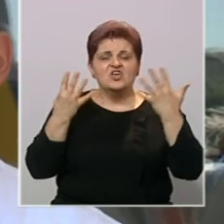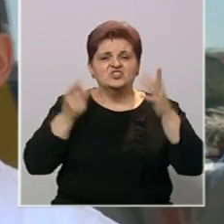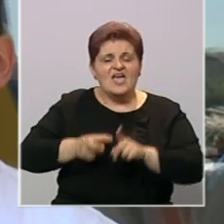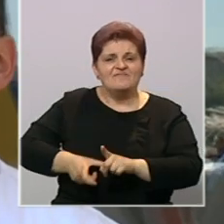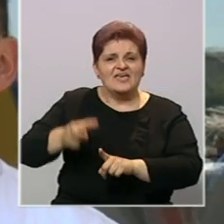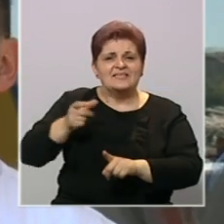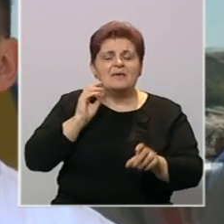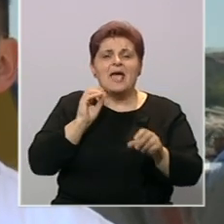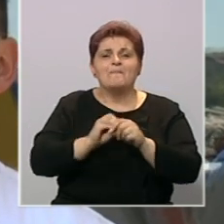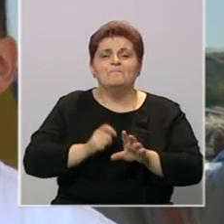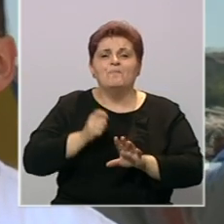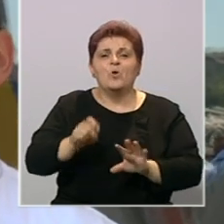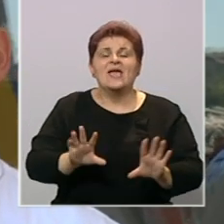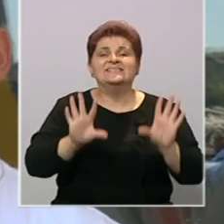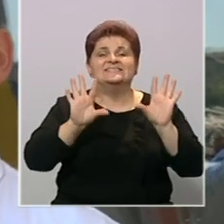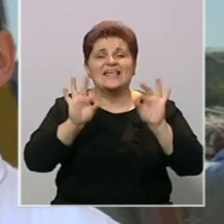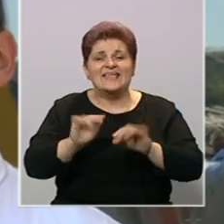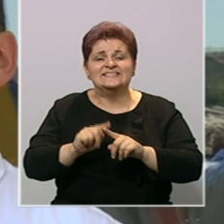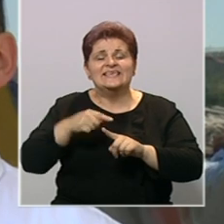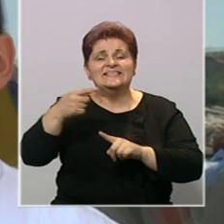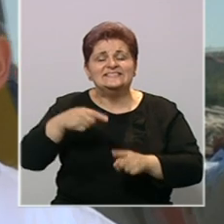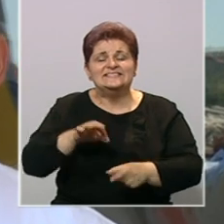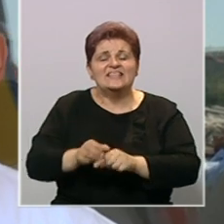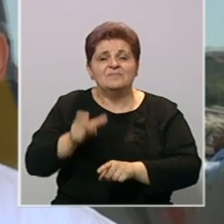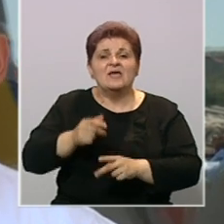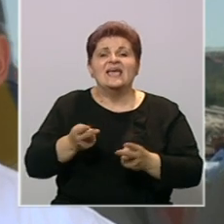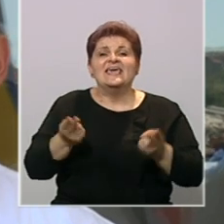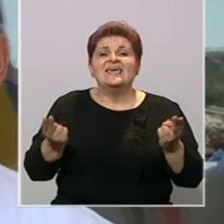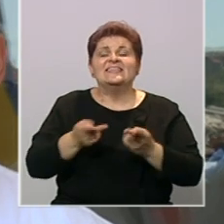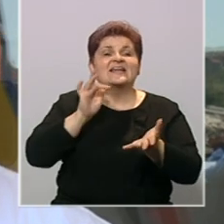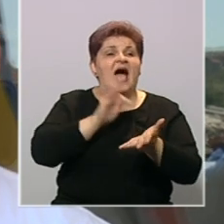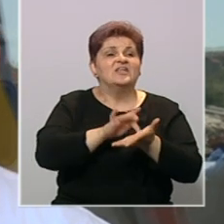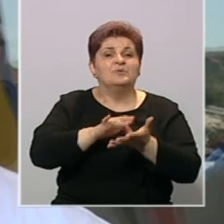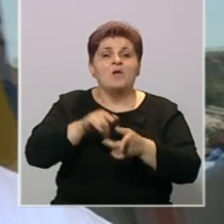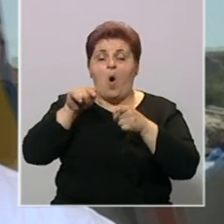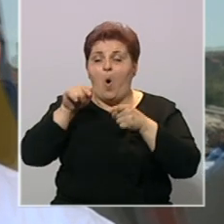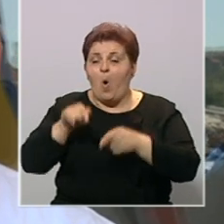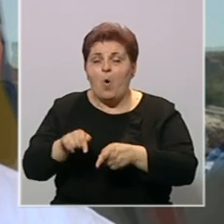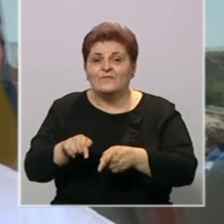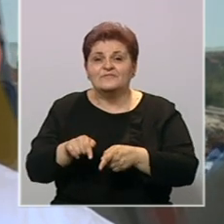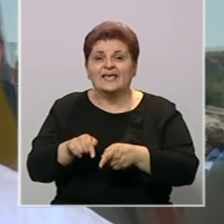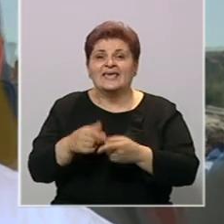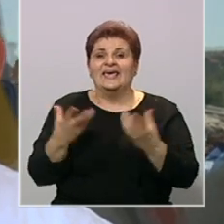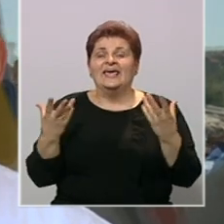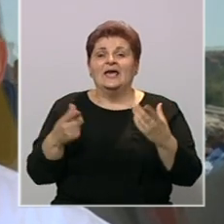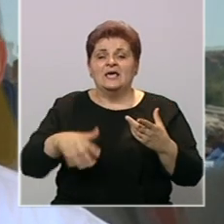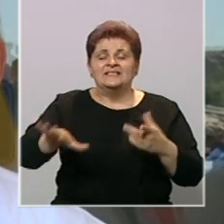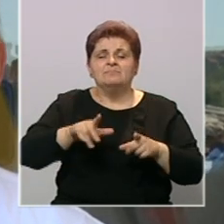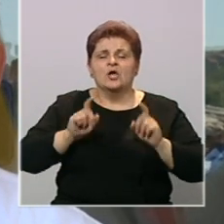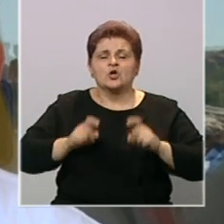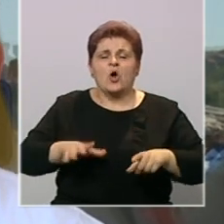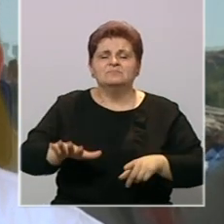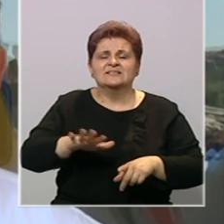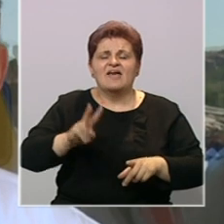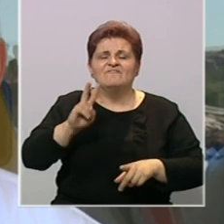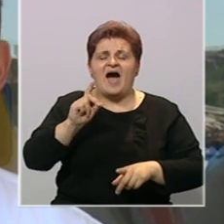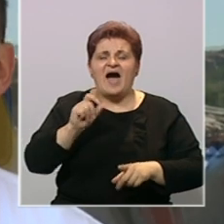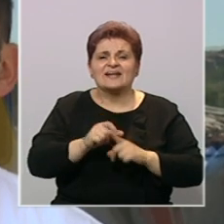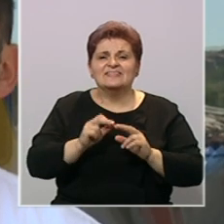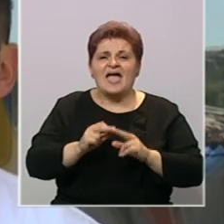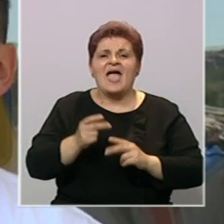sa budžetiranjem za 10. i sljedeće zgrade i tražeći lokaciju ovdje na mjestu zajednice, romske zajednice Varda, gdje